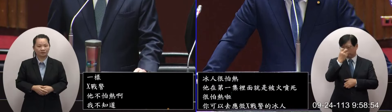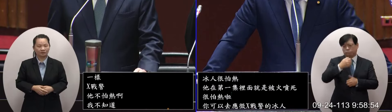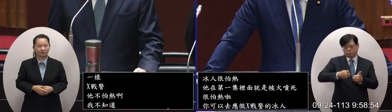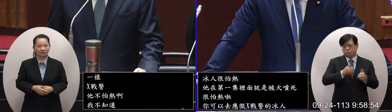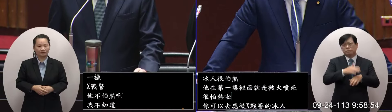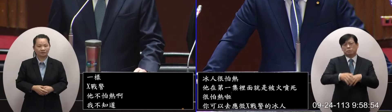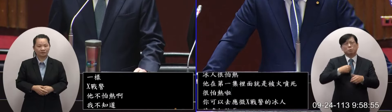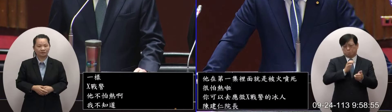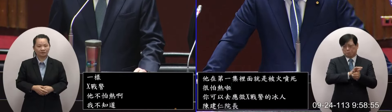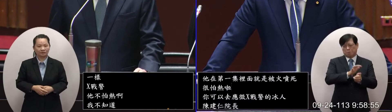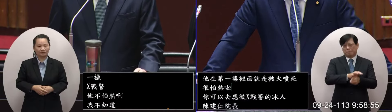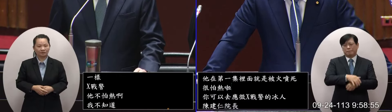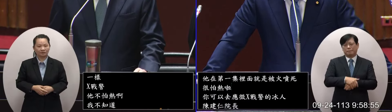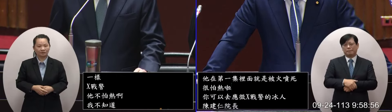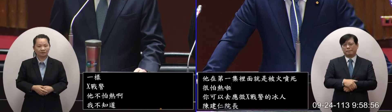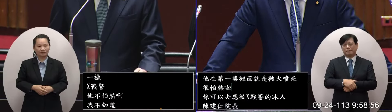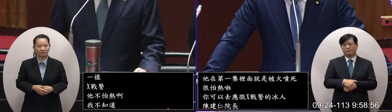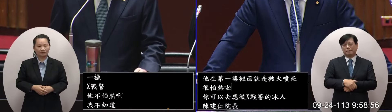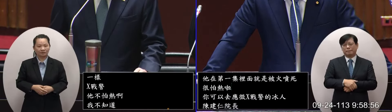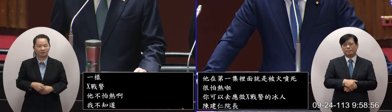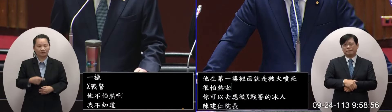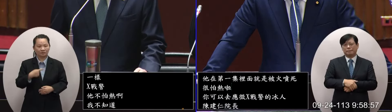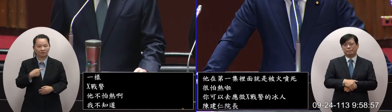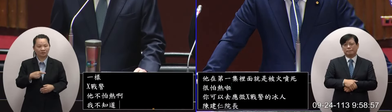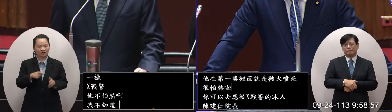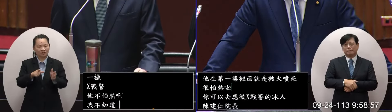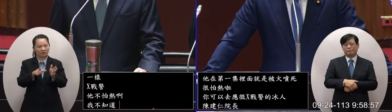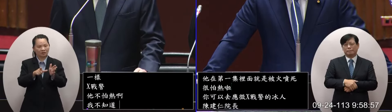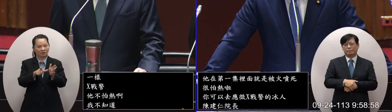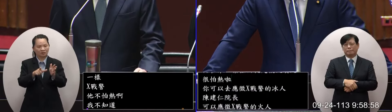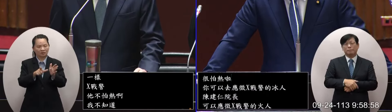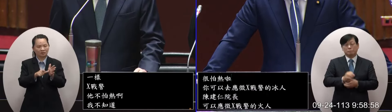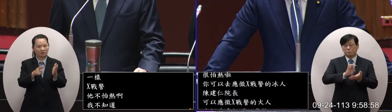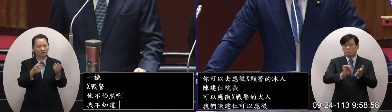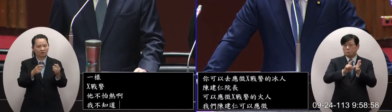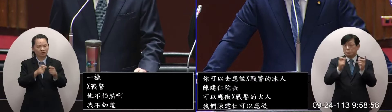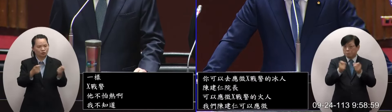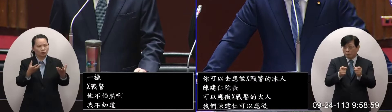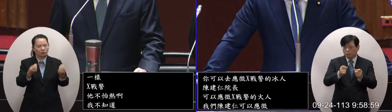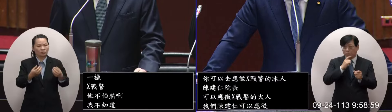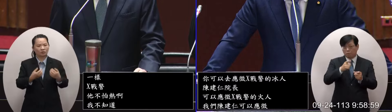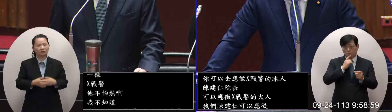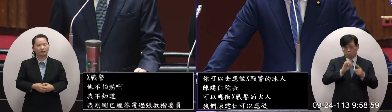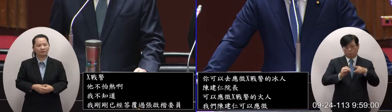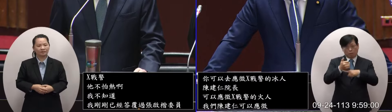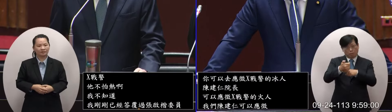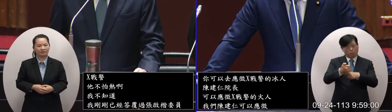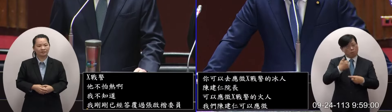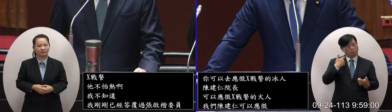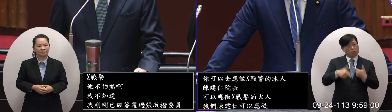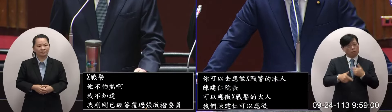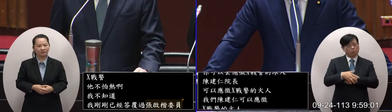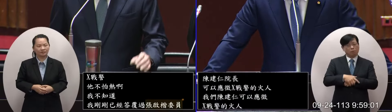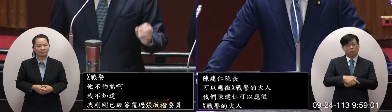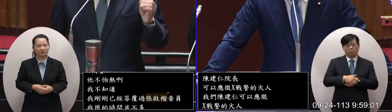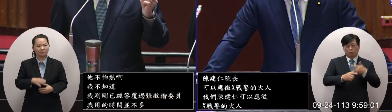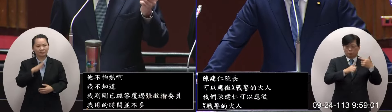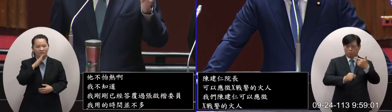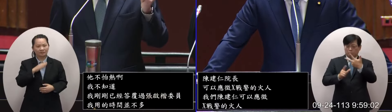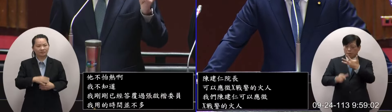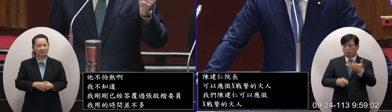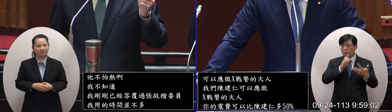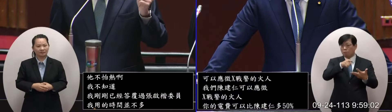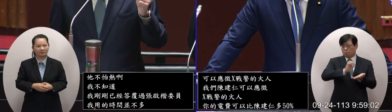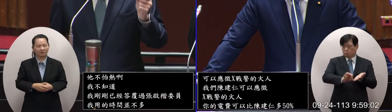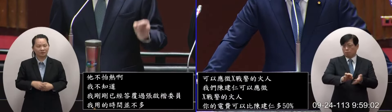讨嘛，我们帮你检讨嘛。 我用的时间并不多， 你用时间并不多，比那台多50%。 是，所以 6月到8月不是